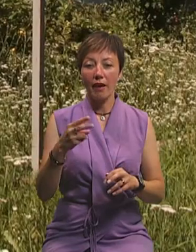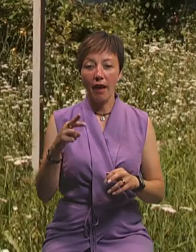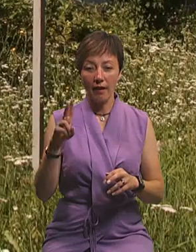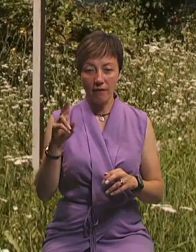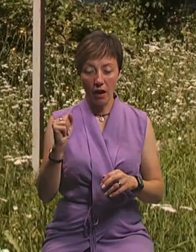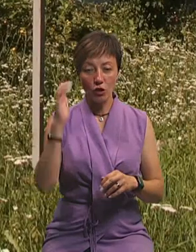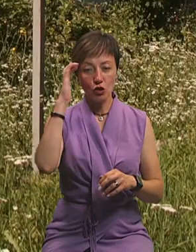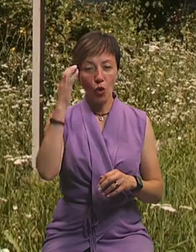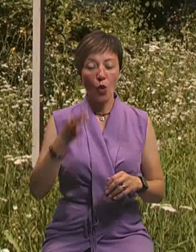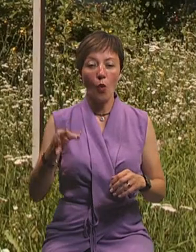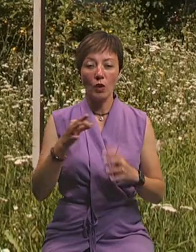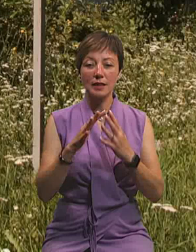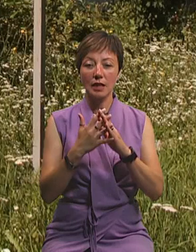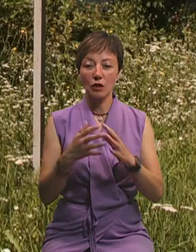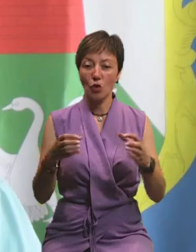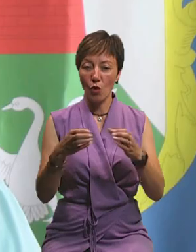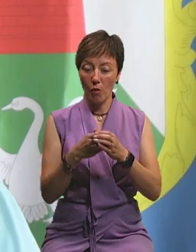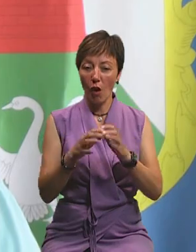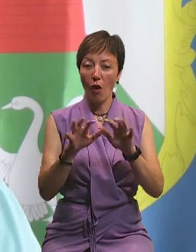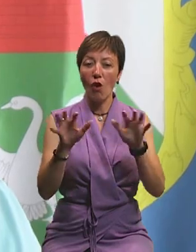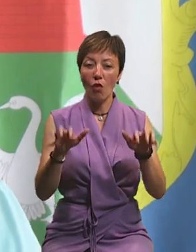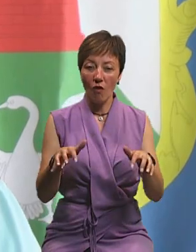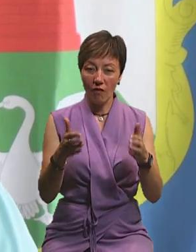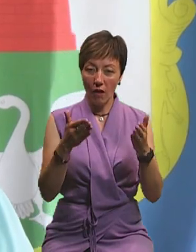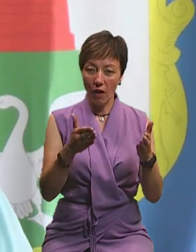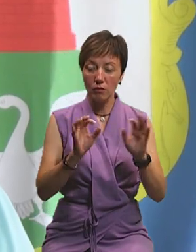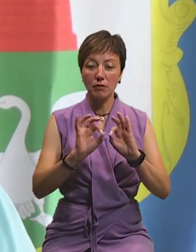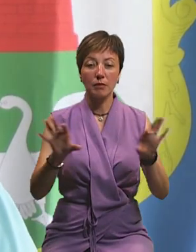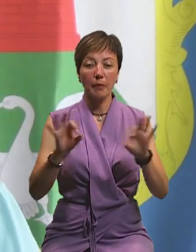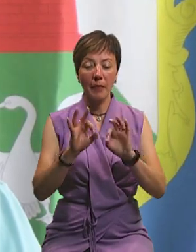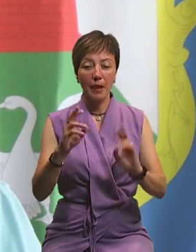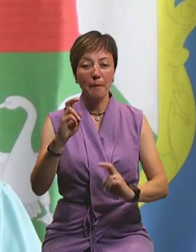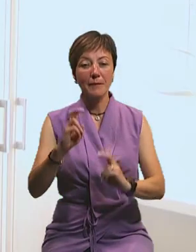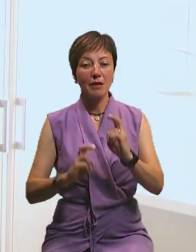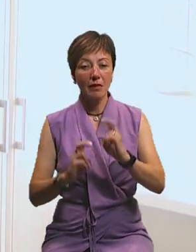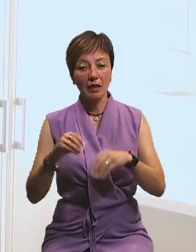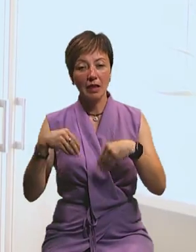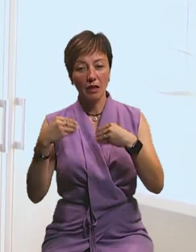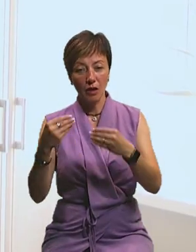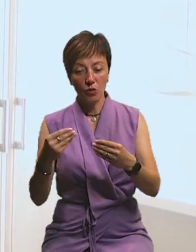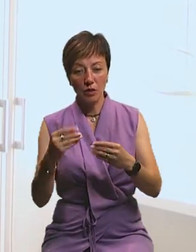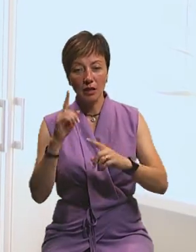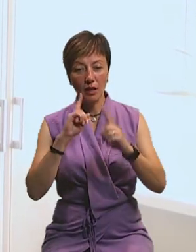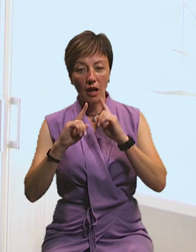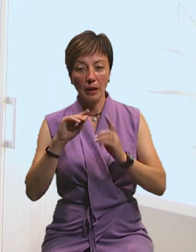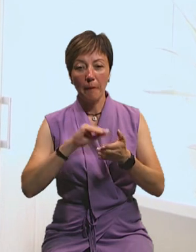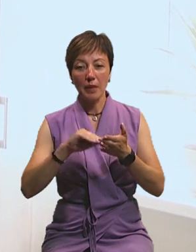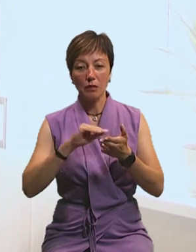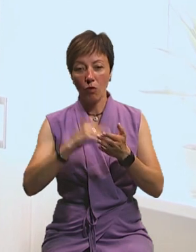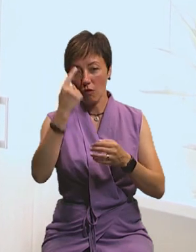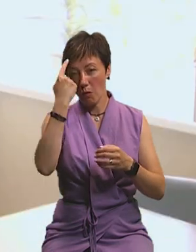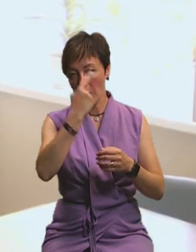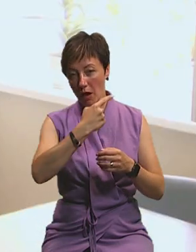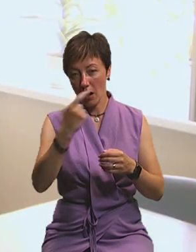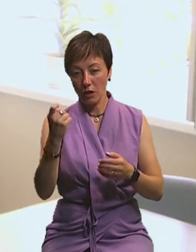чорноострівської селищної громади її голова Михайло дзійс каже агропідприємство надають селищній раді письмові попередження